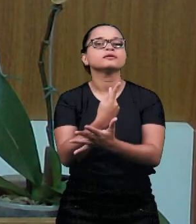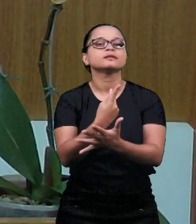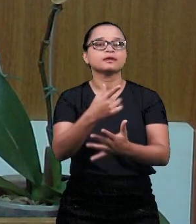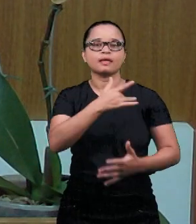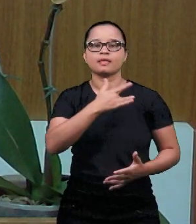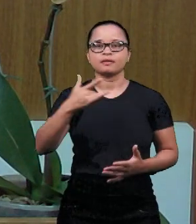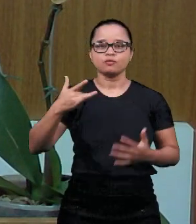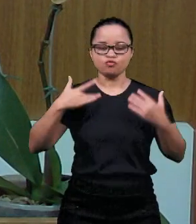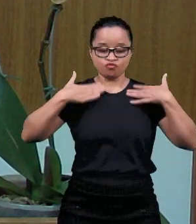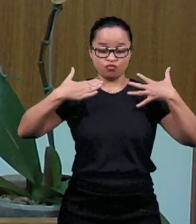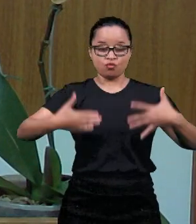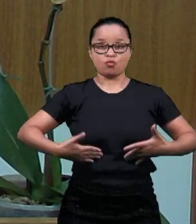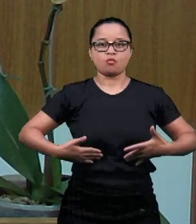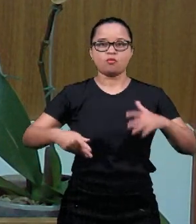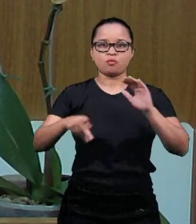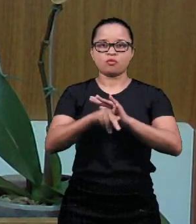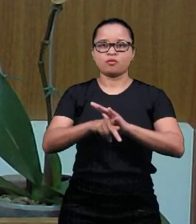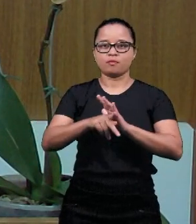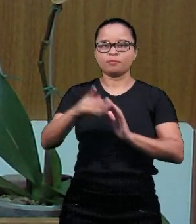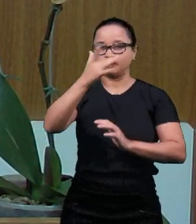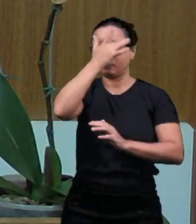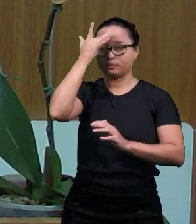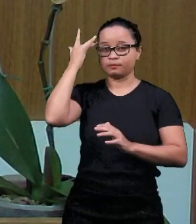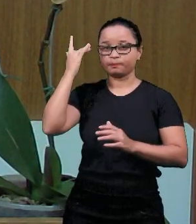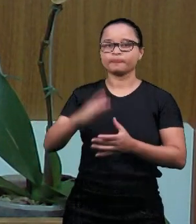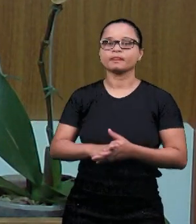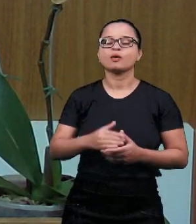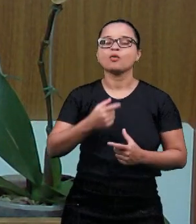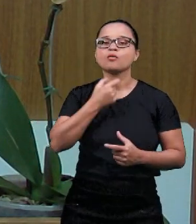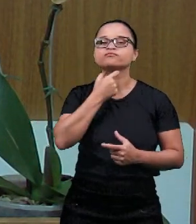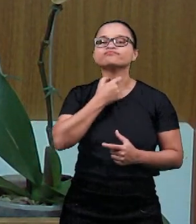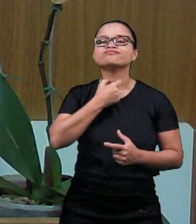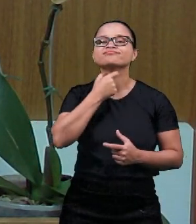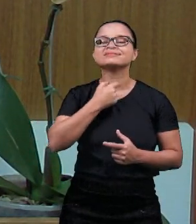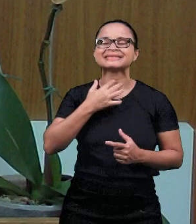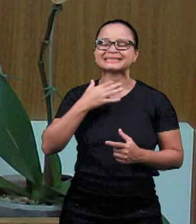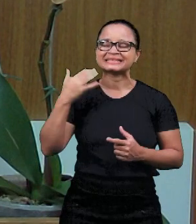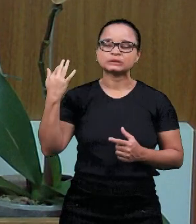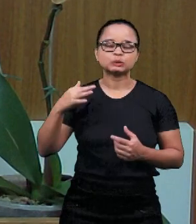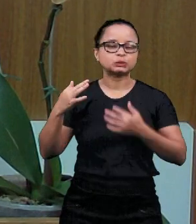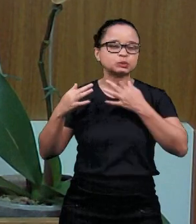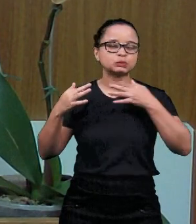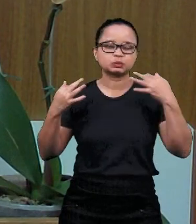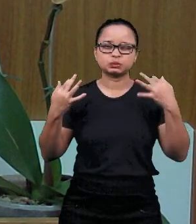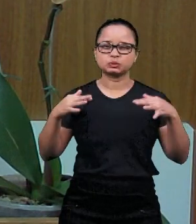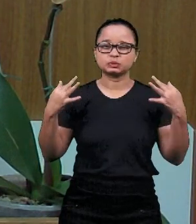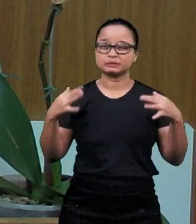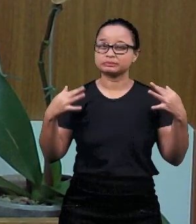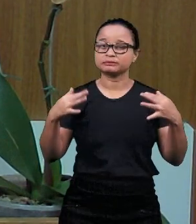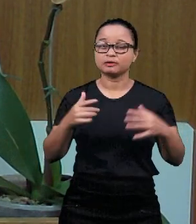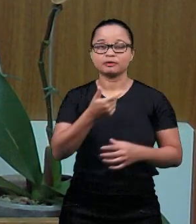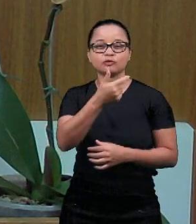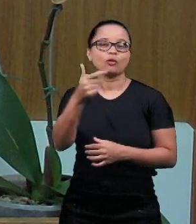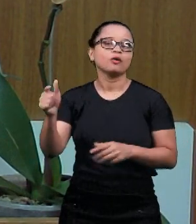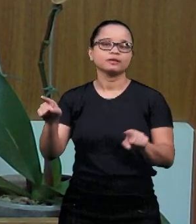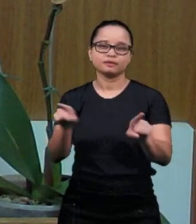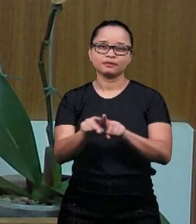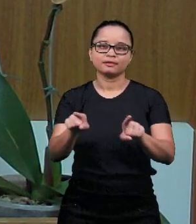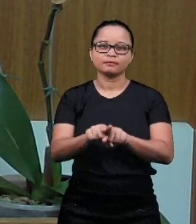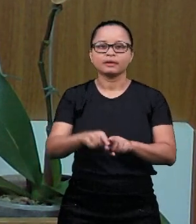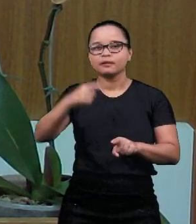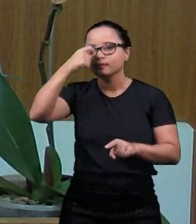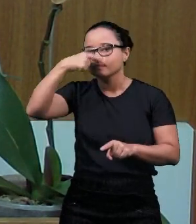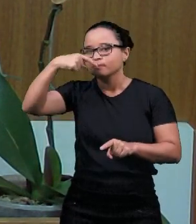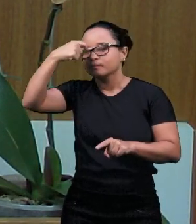la gorge inflammée et d'autres aspects. Donc, ça ressemble beaucoup à